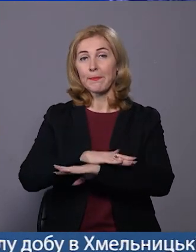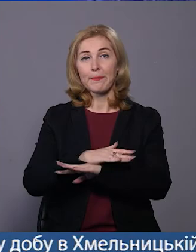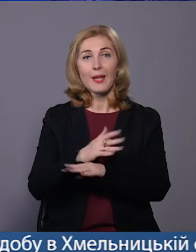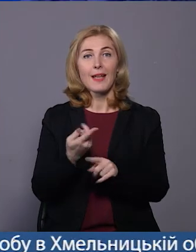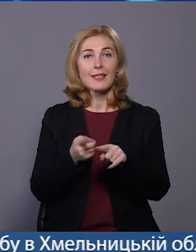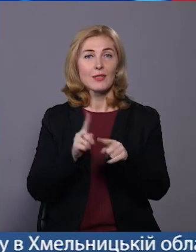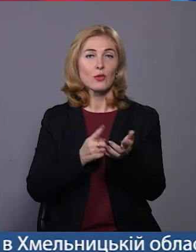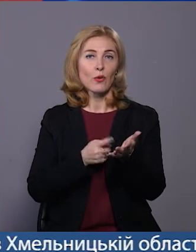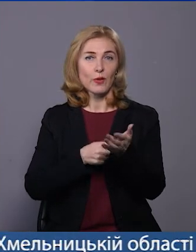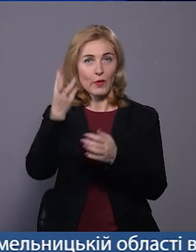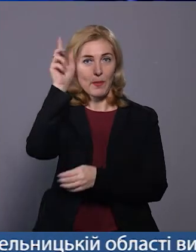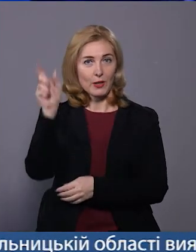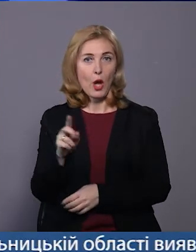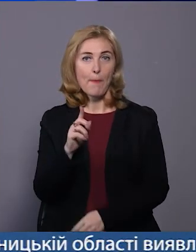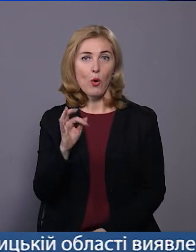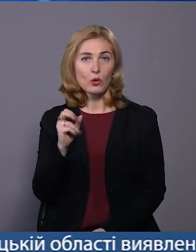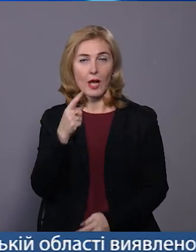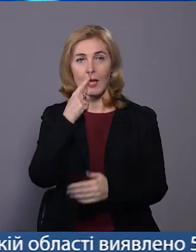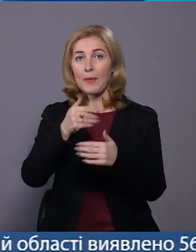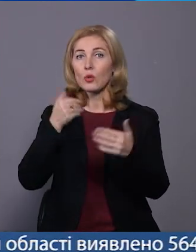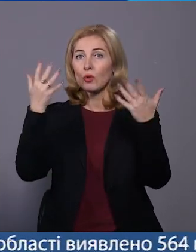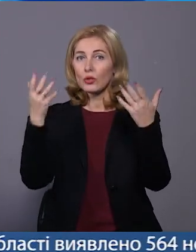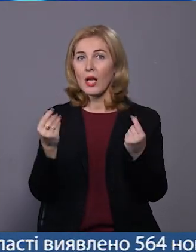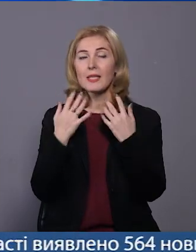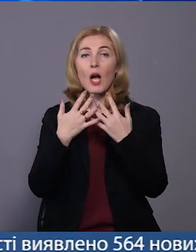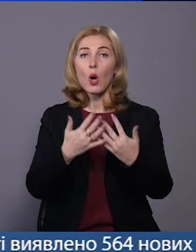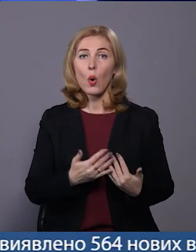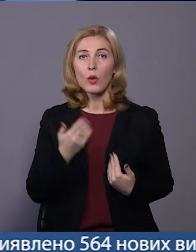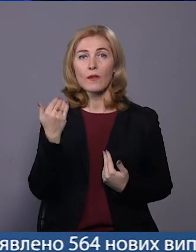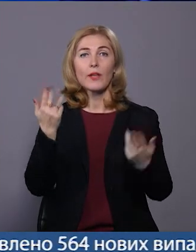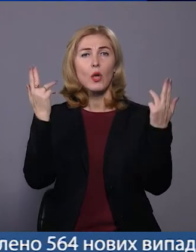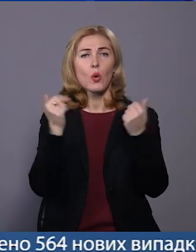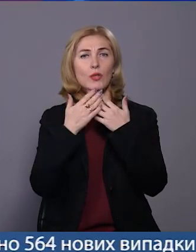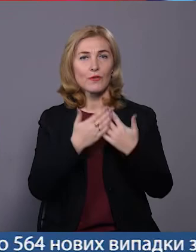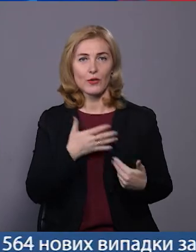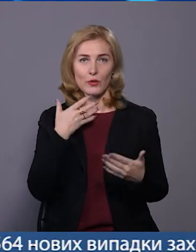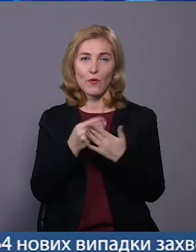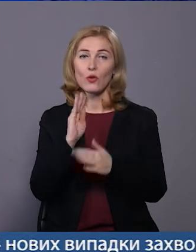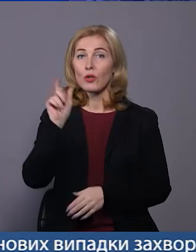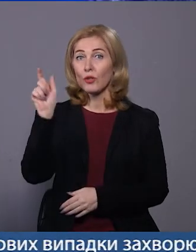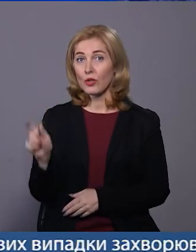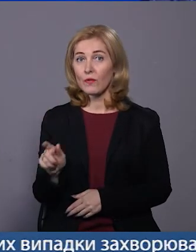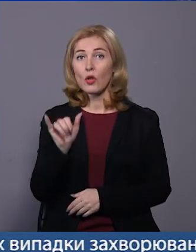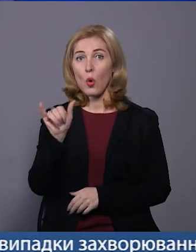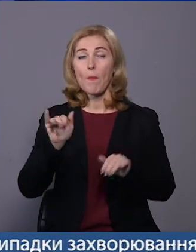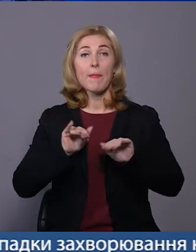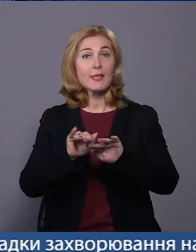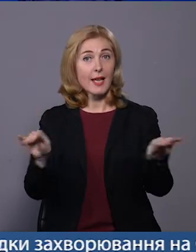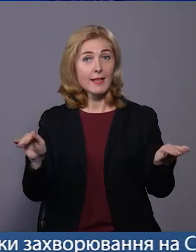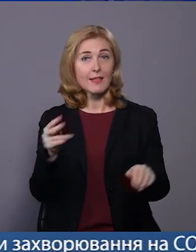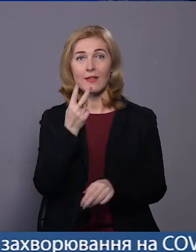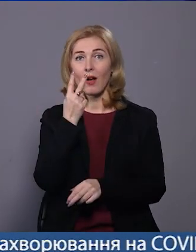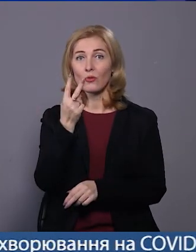довів хмельничанин Богдан. Напередодні Дня закоханих він освідчився своїй дівчині у басейні, на очах